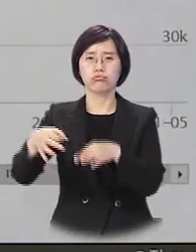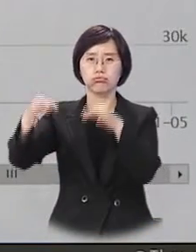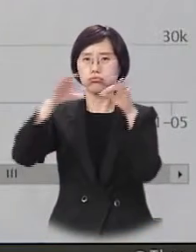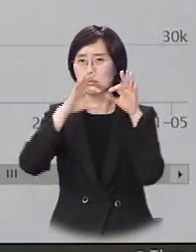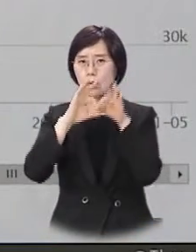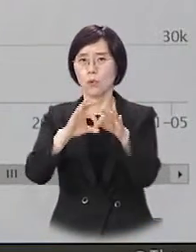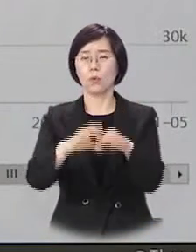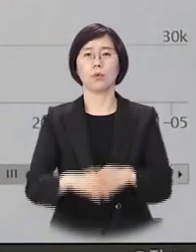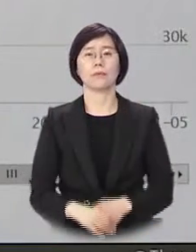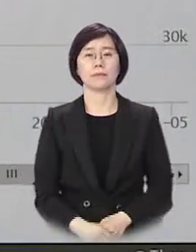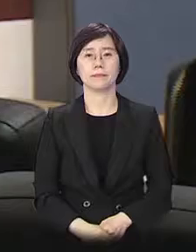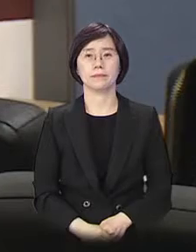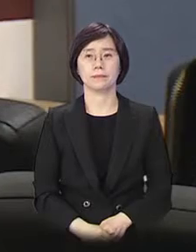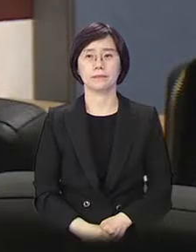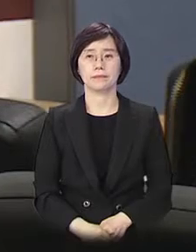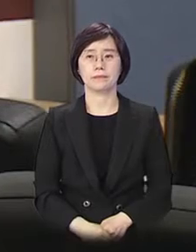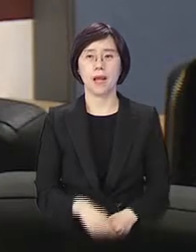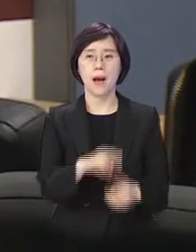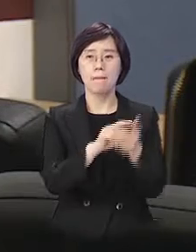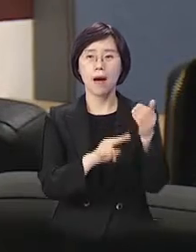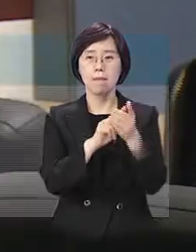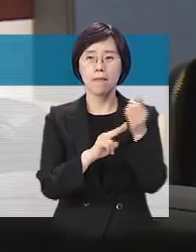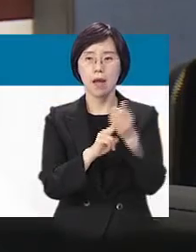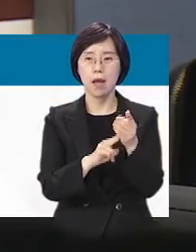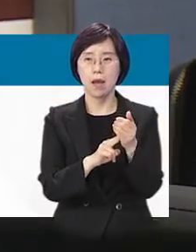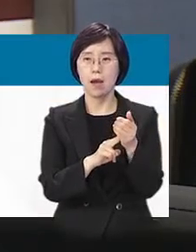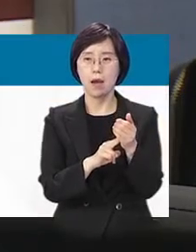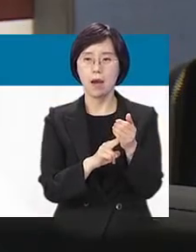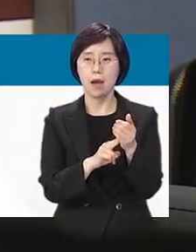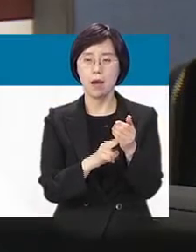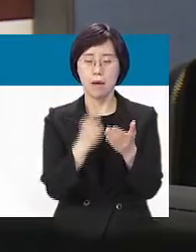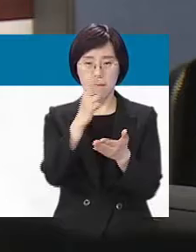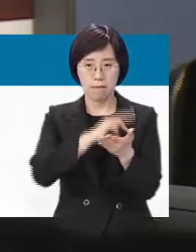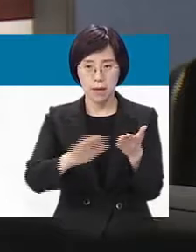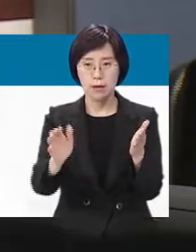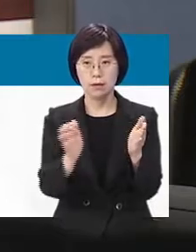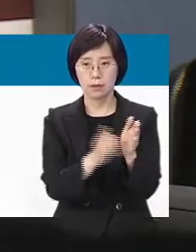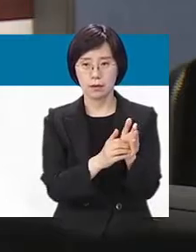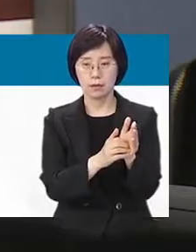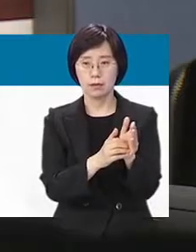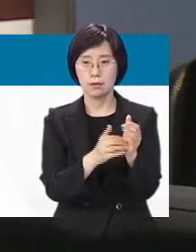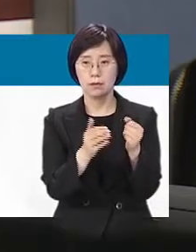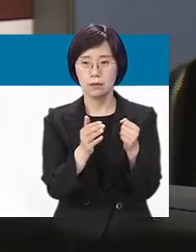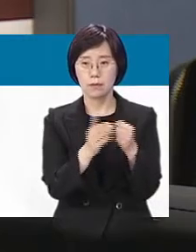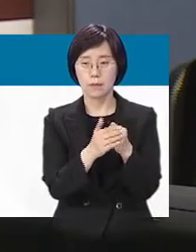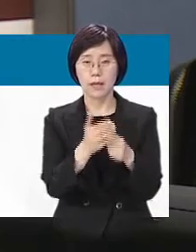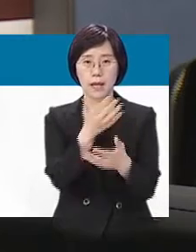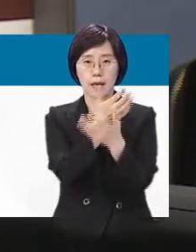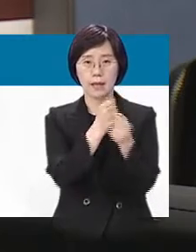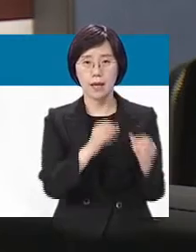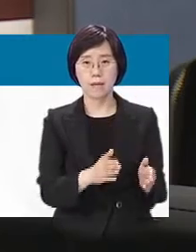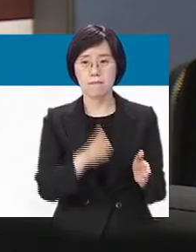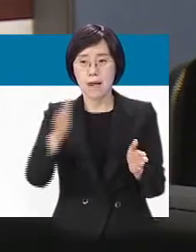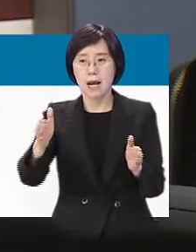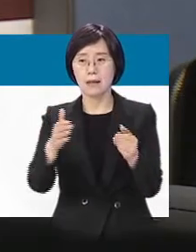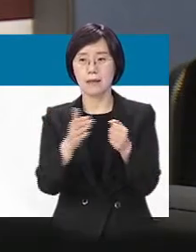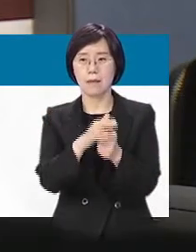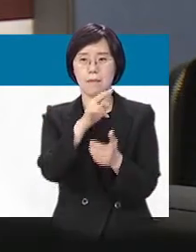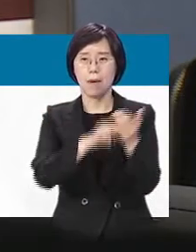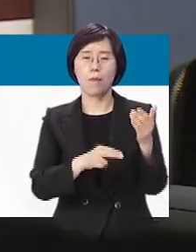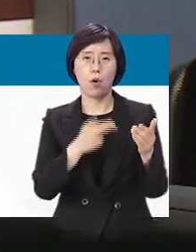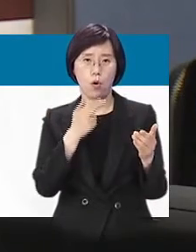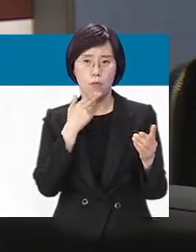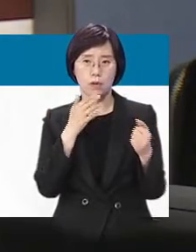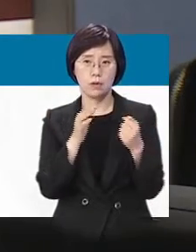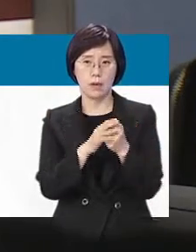보이고 있습니다. 물량이 많이 소진이 되었죠. 그러니까 갱신 여부 때문에 매매도 잘안 되고 이렇기 때문에